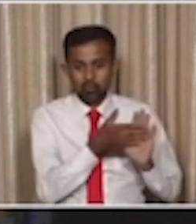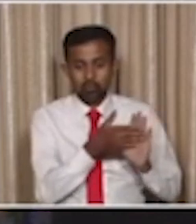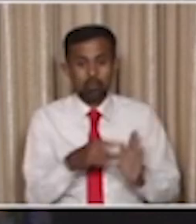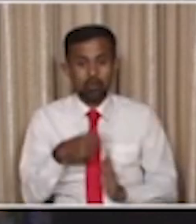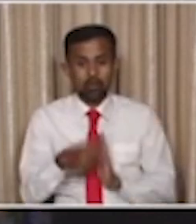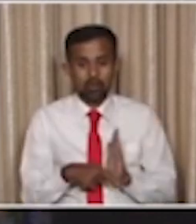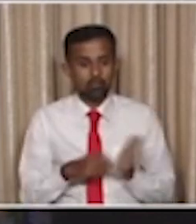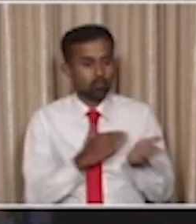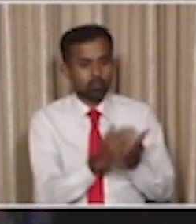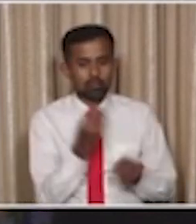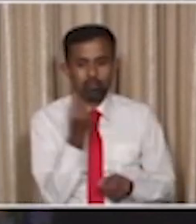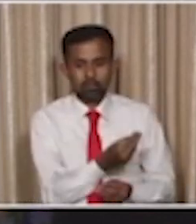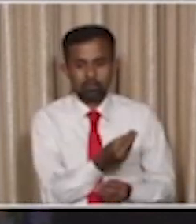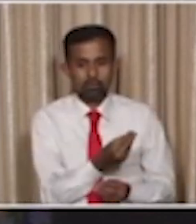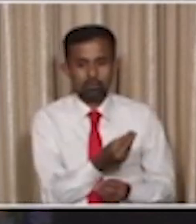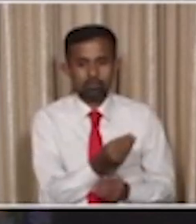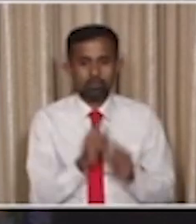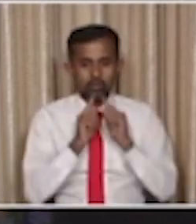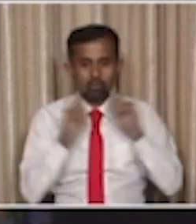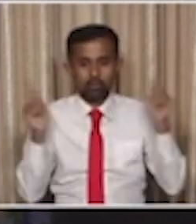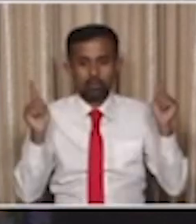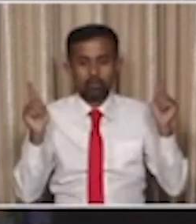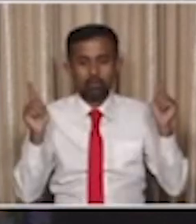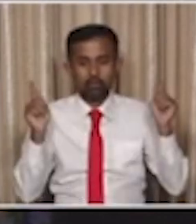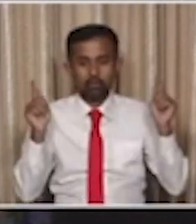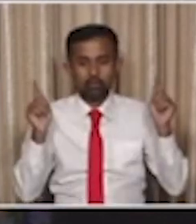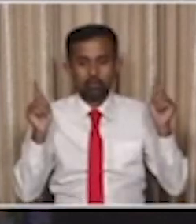රටම හිට ගන්නවා කියන පණිවිඩය අපි හරහා දුන්නා ඒ